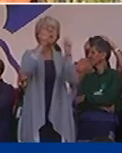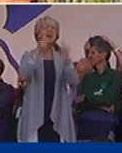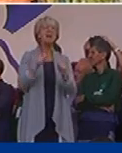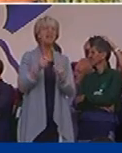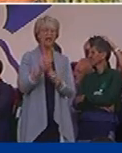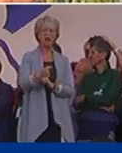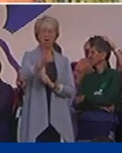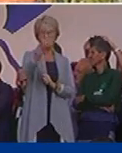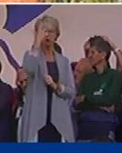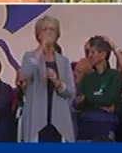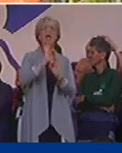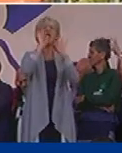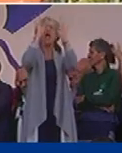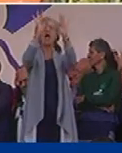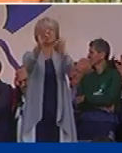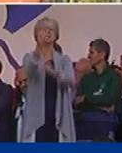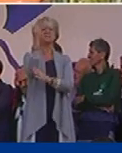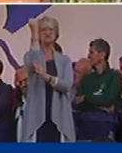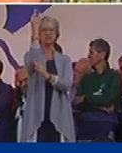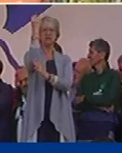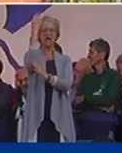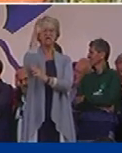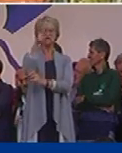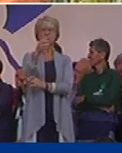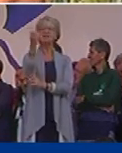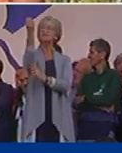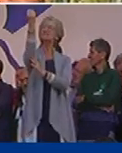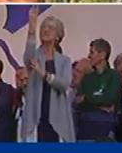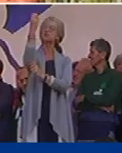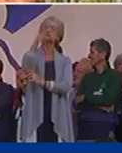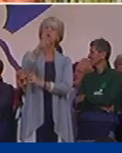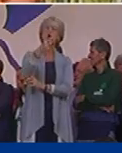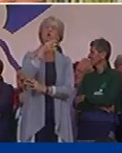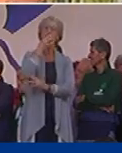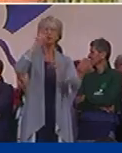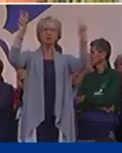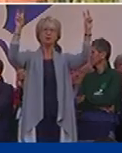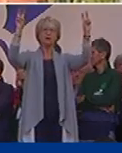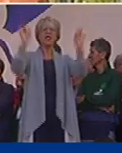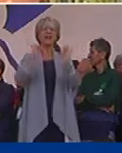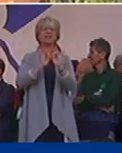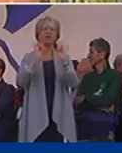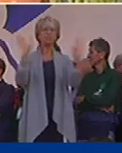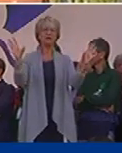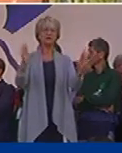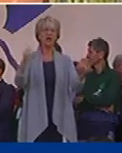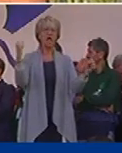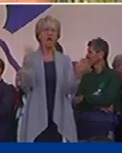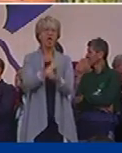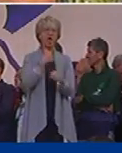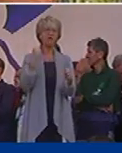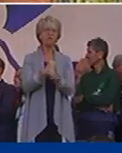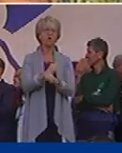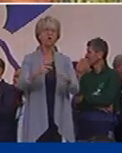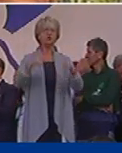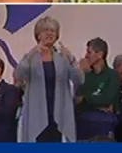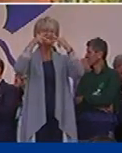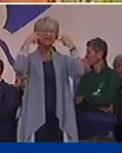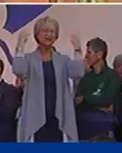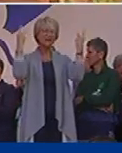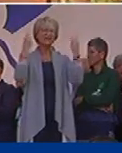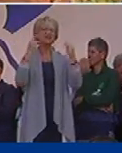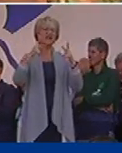io lo porto in stazione e la stazione si chiama libertà, lavoro, serenità, sicurezza e